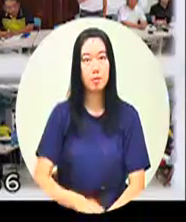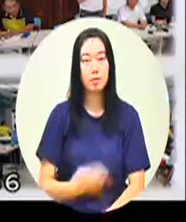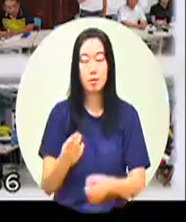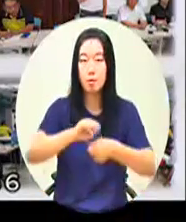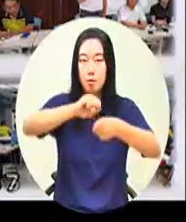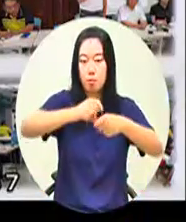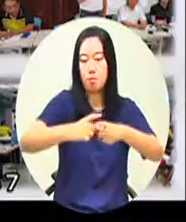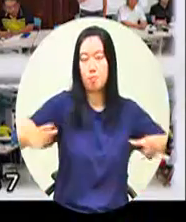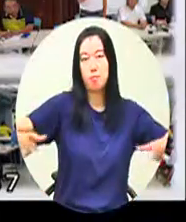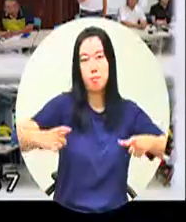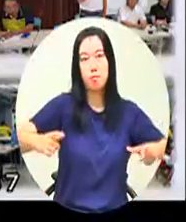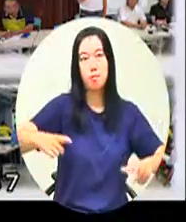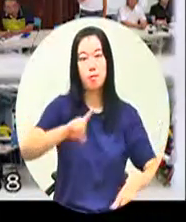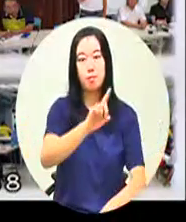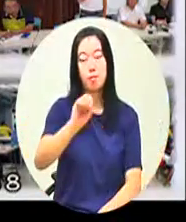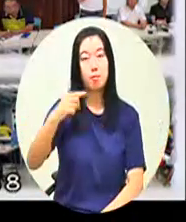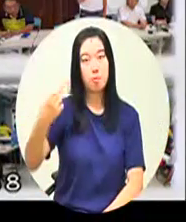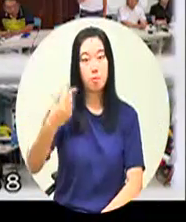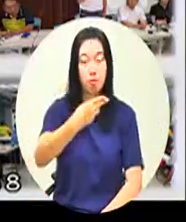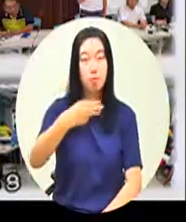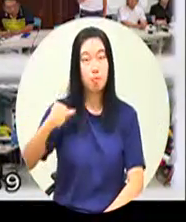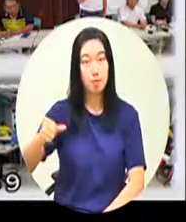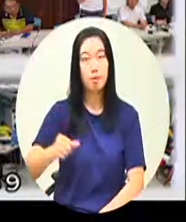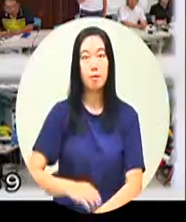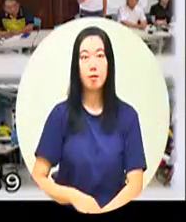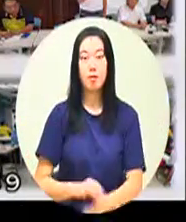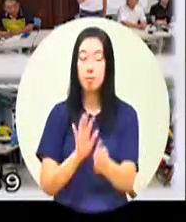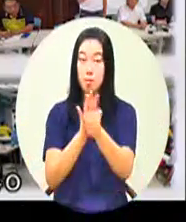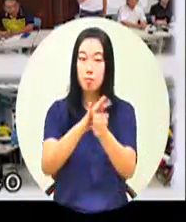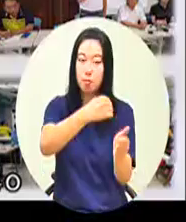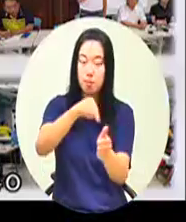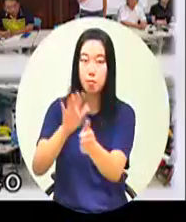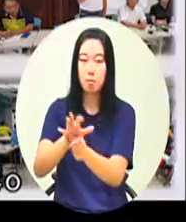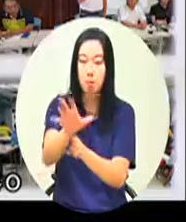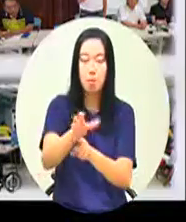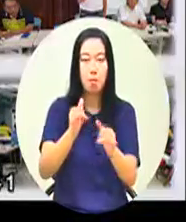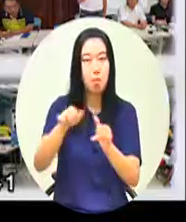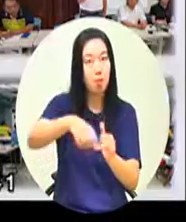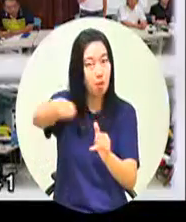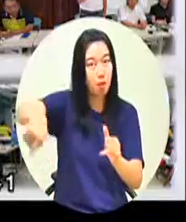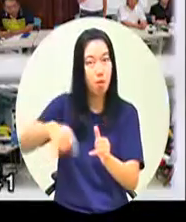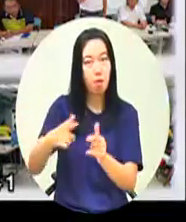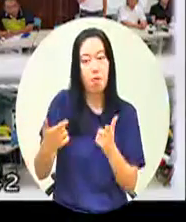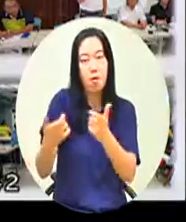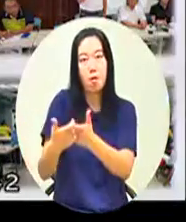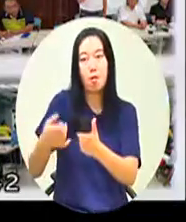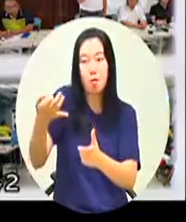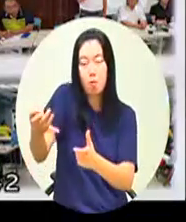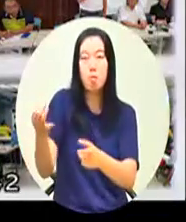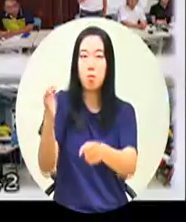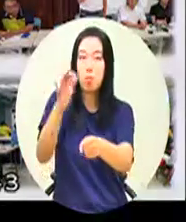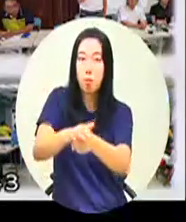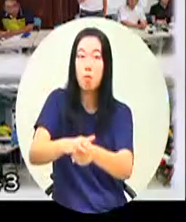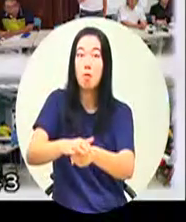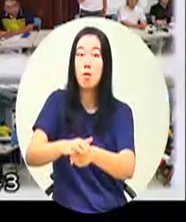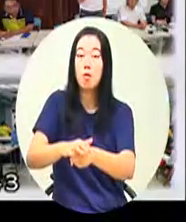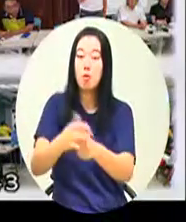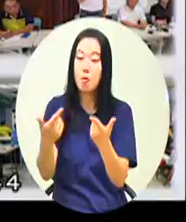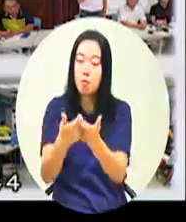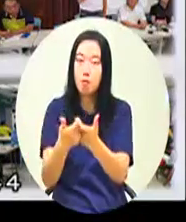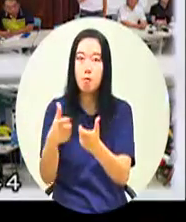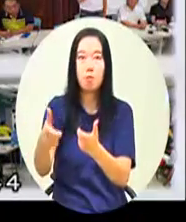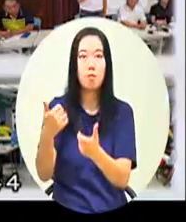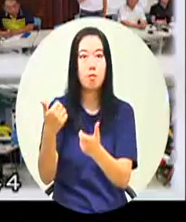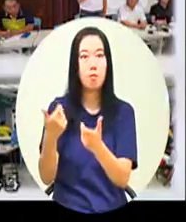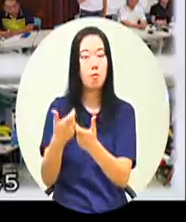面积大概有101公顷。这对福岛渔民能够符合整个现金救助的条件也。取得相当